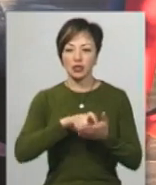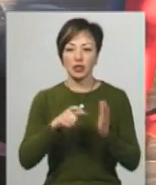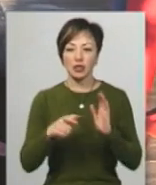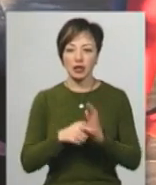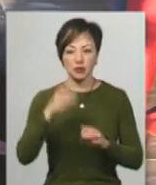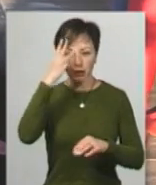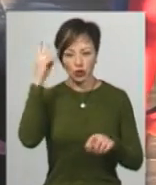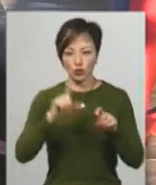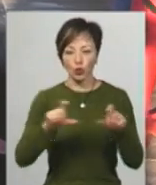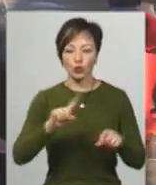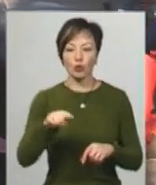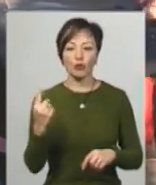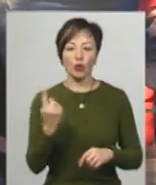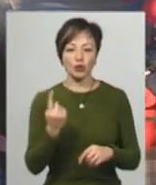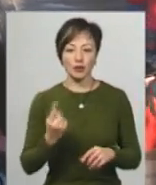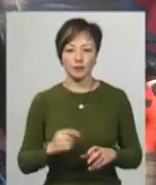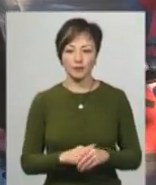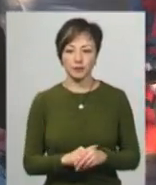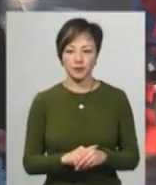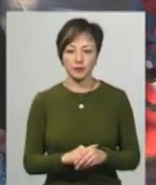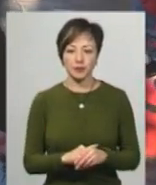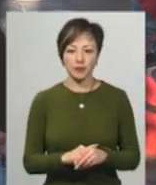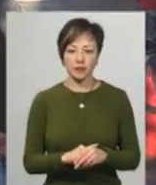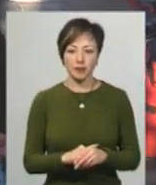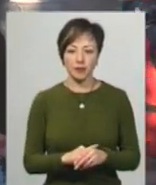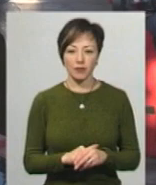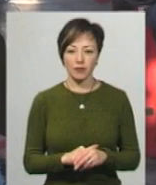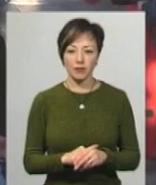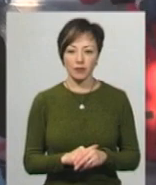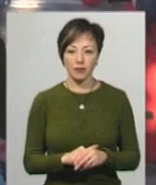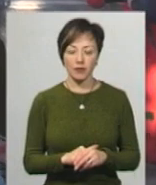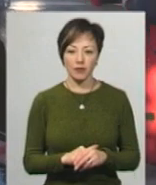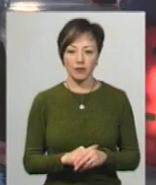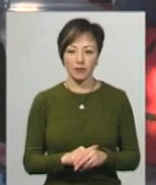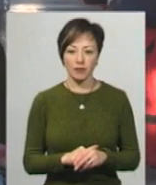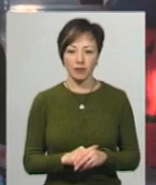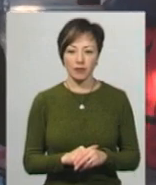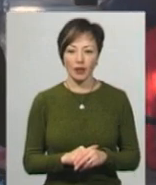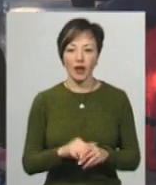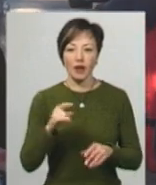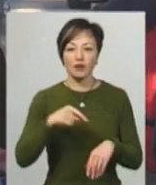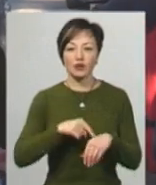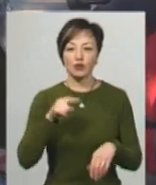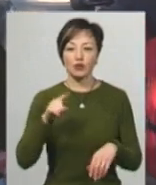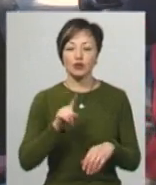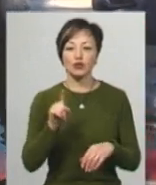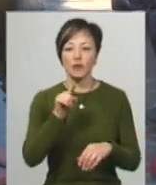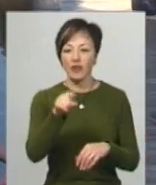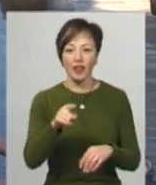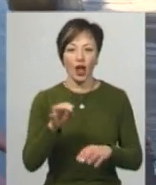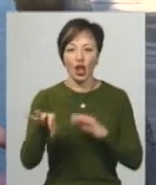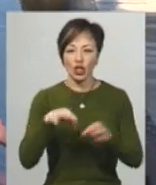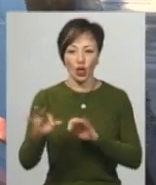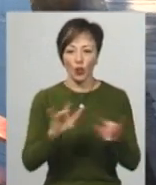середньої загальноосвітньої школи номер 1. Вас почути, що йдуть йому на допомогу, щоб він лишніх руків не робив.